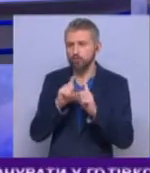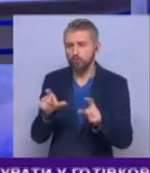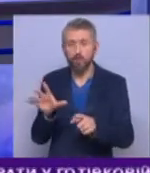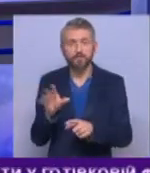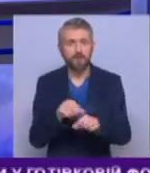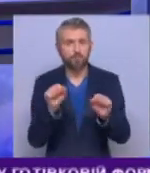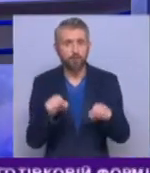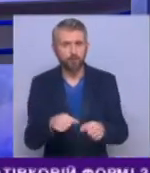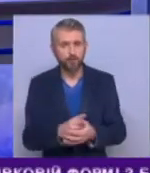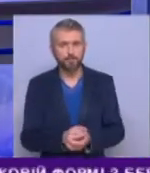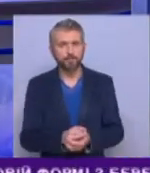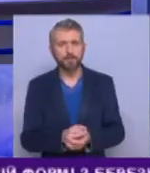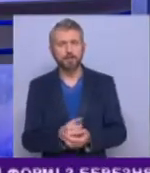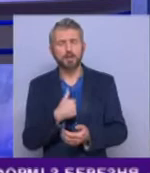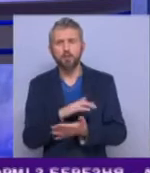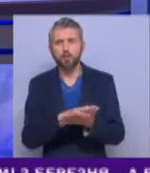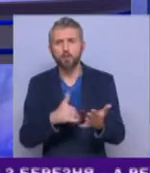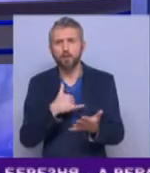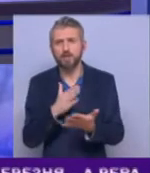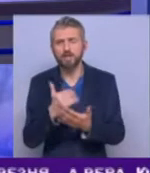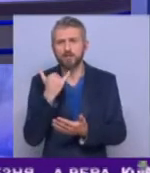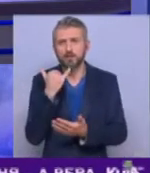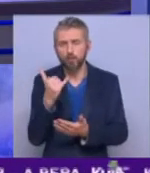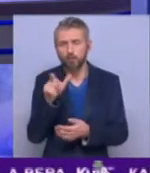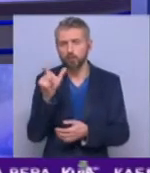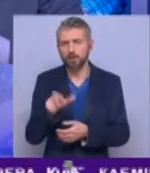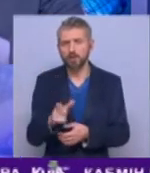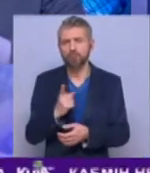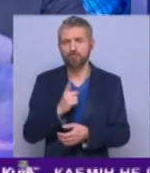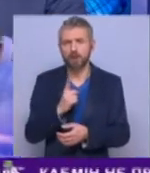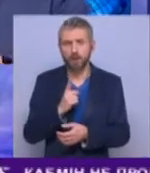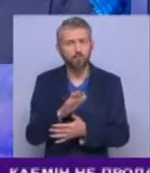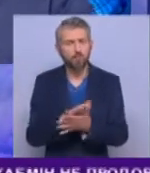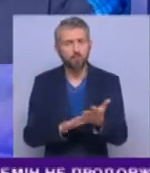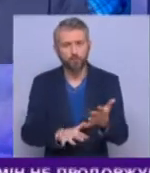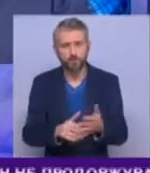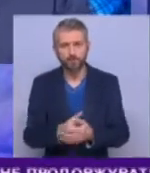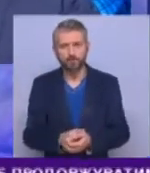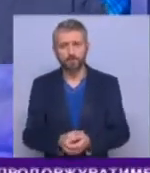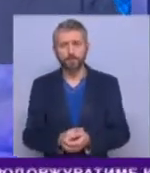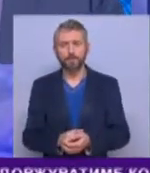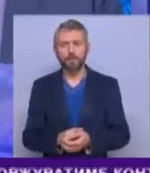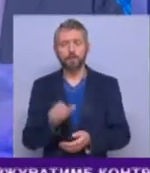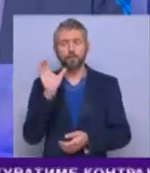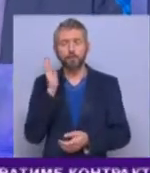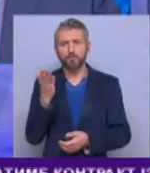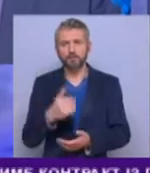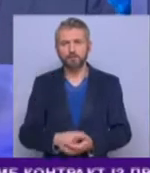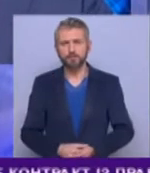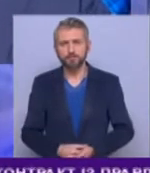можна. Це нас, пане Тарасе, я перепрошую, у нас є телефонний дзвінок, людина там вже чекає. Ми перепрошуємо дуже зараз. Алло, слухаємо вас